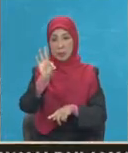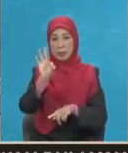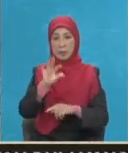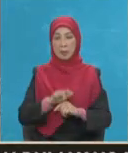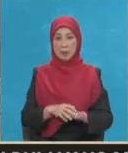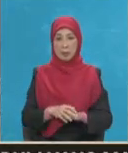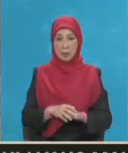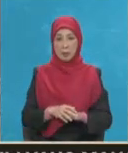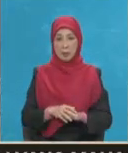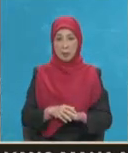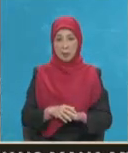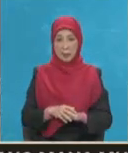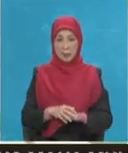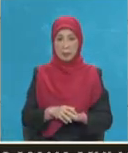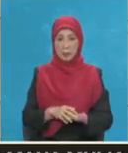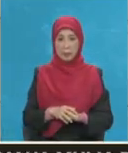ke-39.